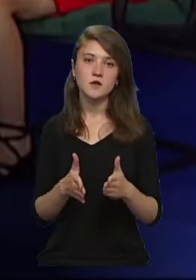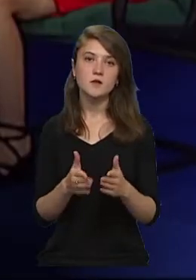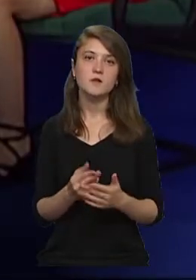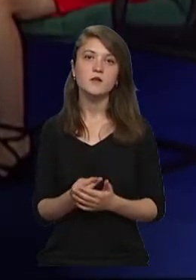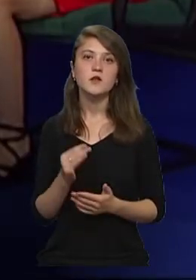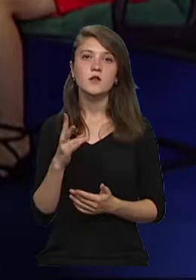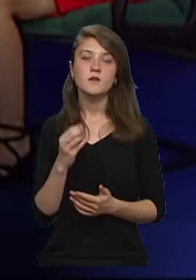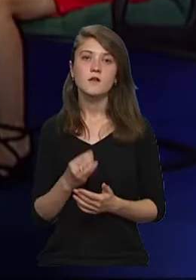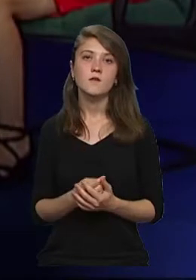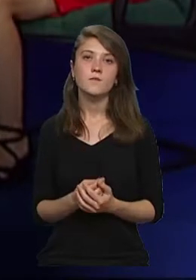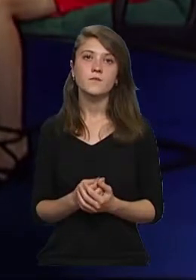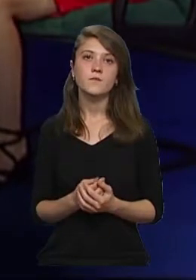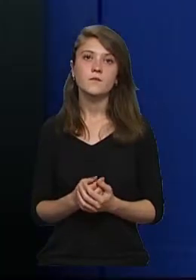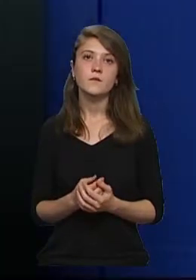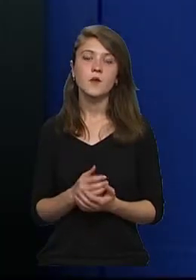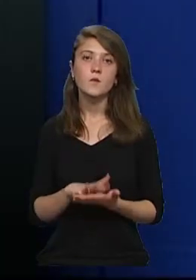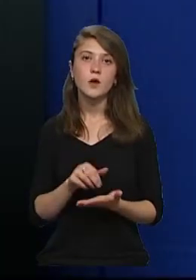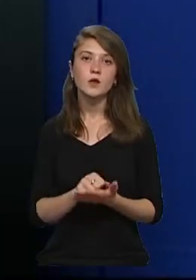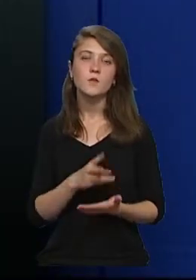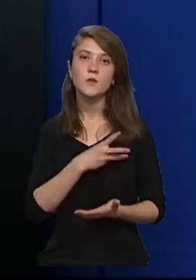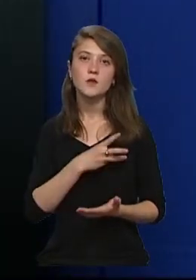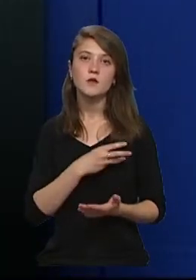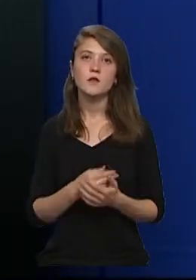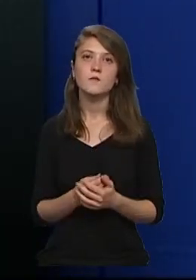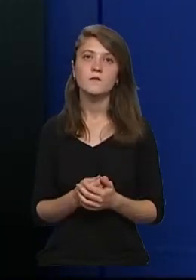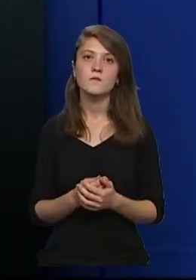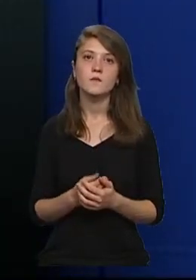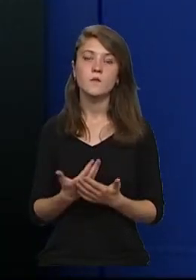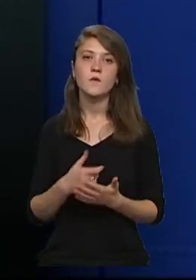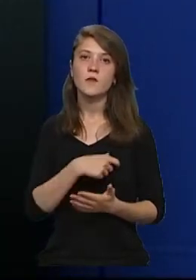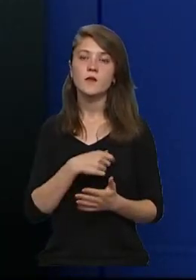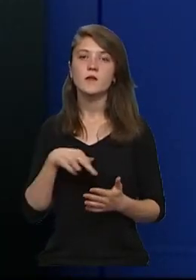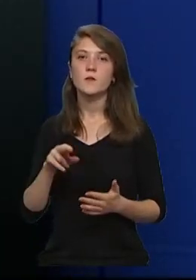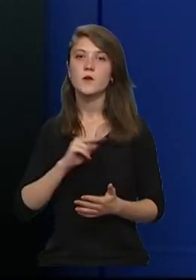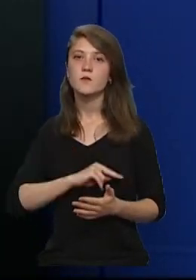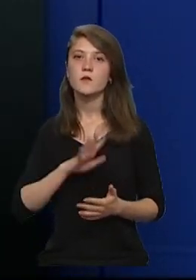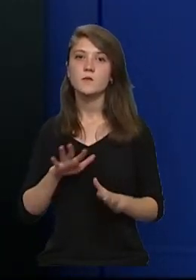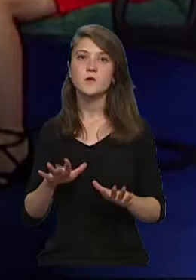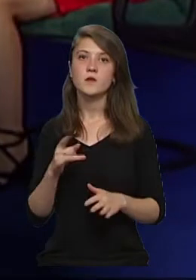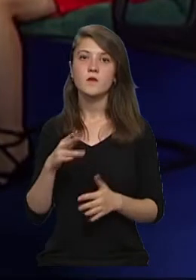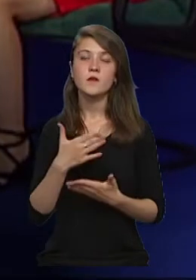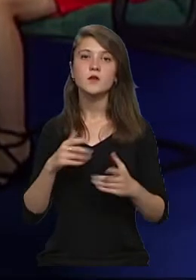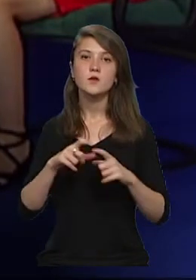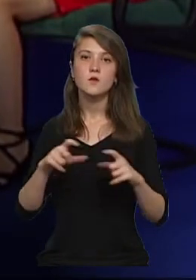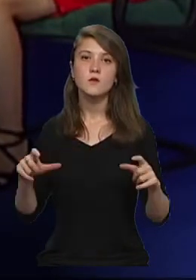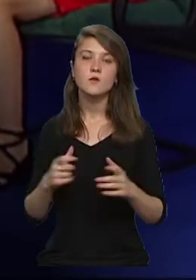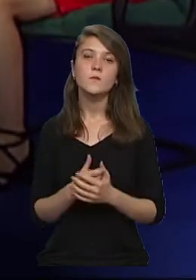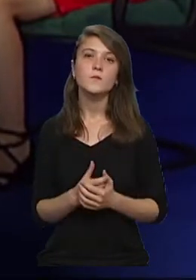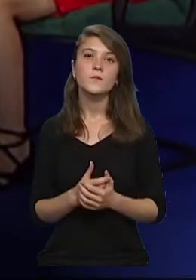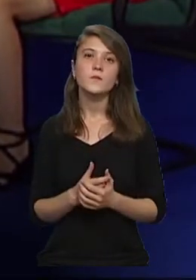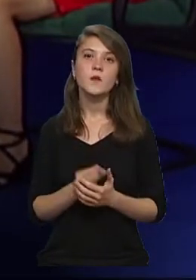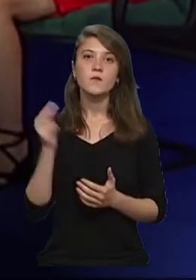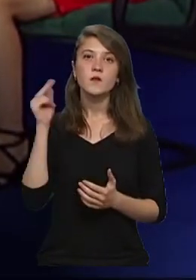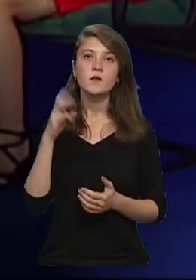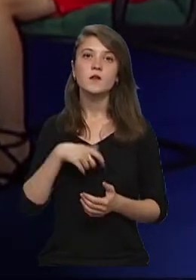бажання в молоді ставати представниками депутатського корпусу, йти вони працювати в міську раду? Вони зараз стажуються після школи, вони стажуються в депутатів,